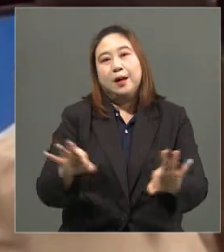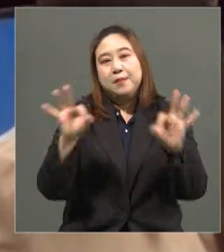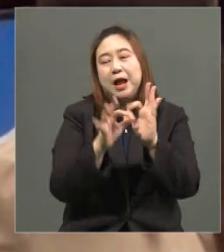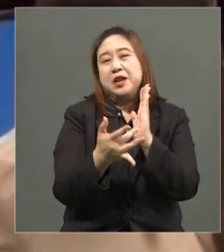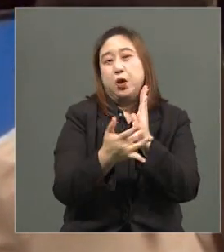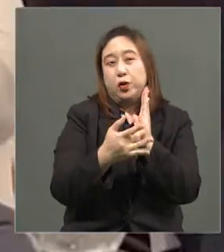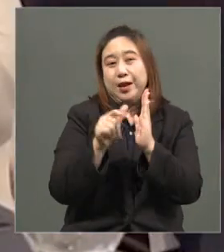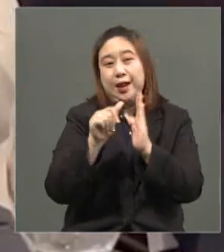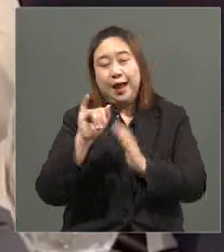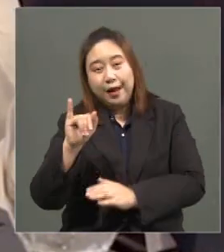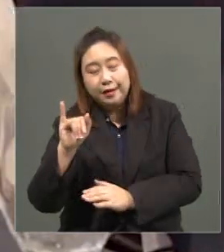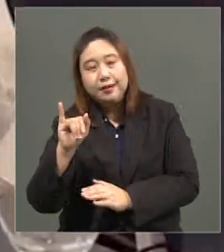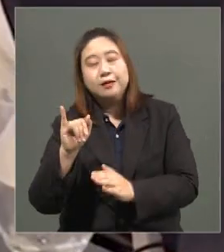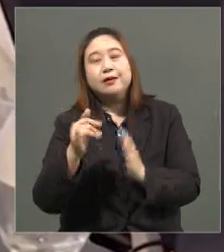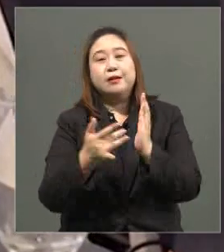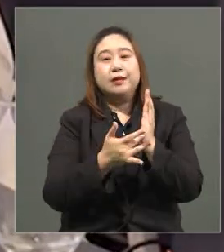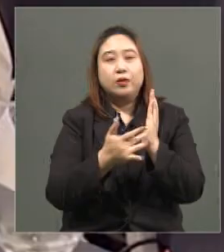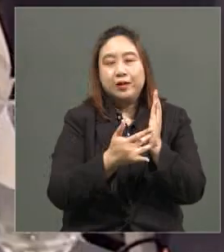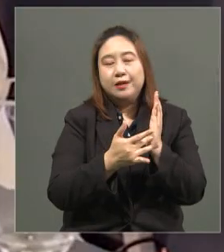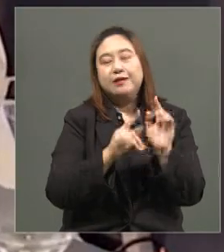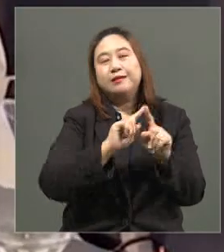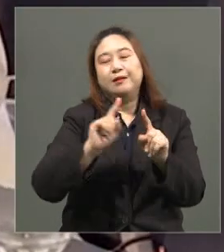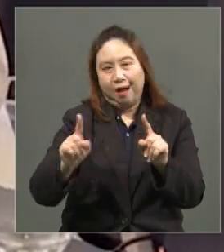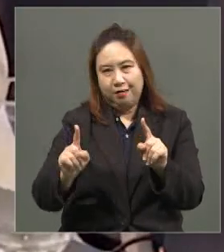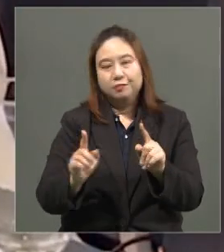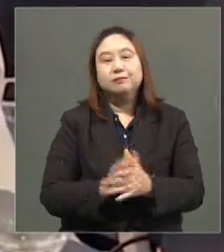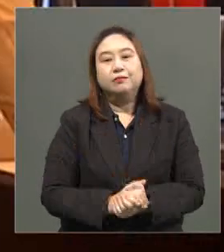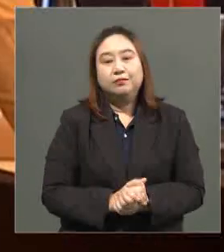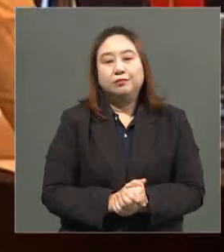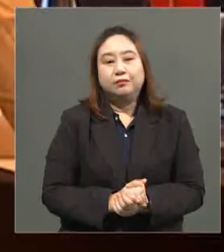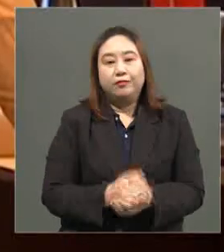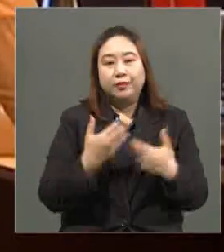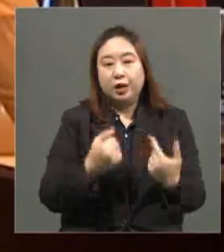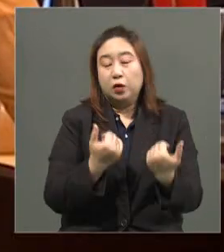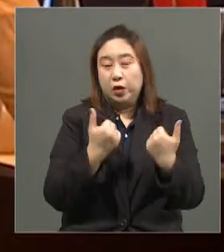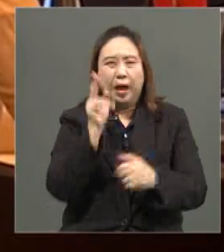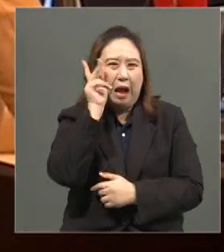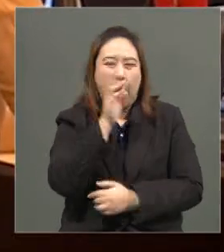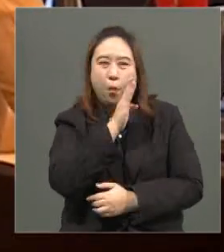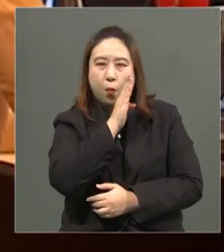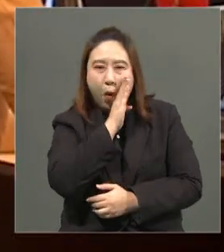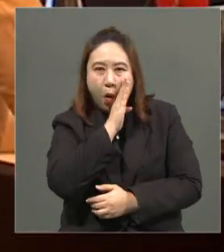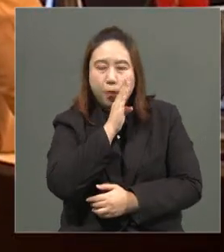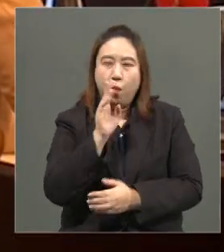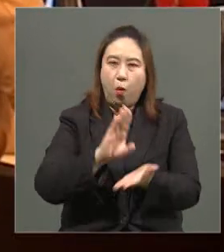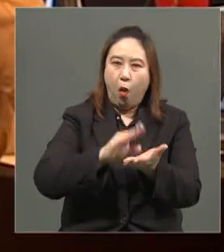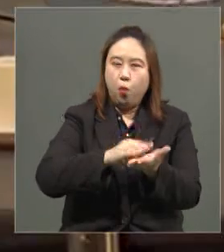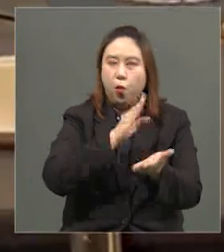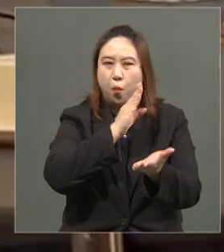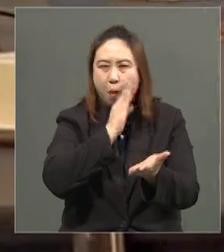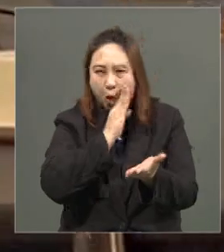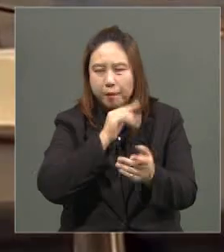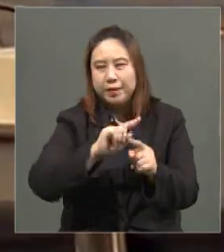ประดิษฐ์หรือว่า artificialintelligenceนะครับและก็การต่อสู้กับข่าวปลอมและข้อมูลบิดเบือนหรือว่า dis